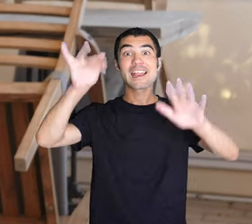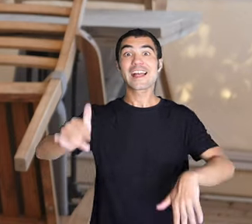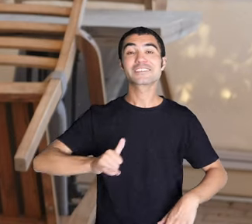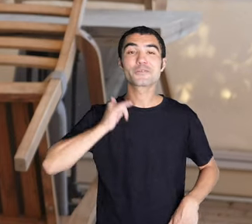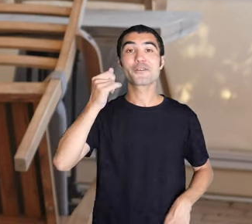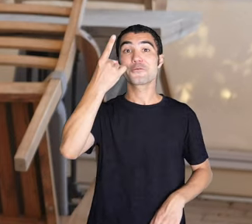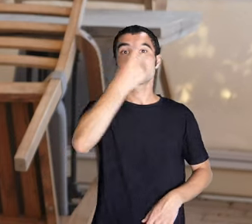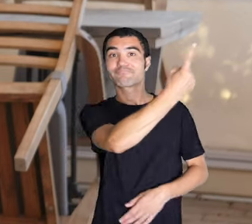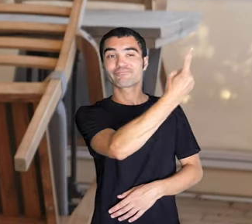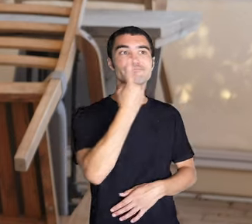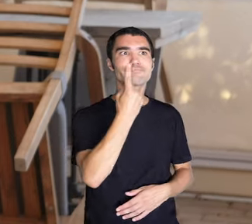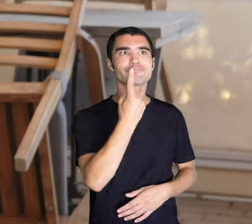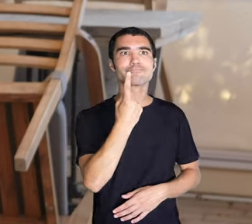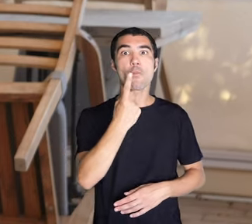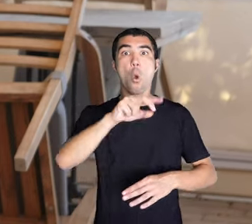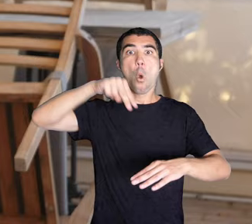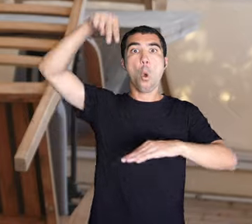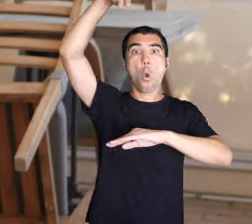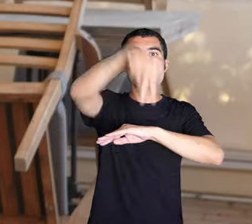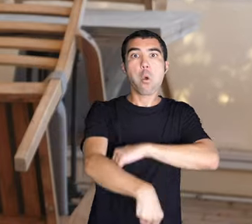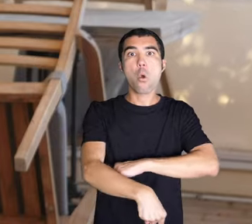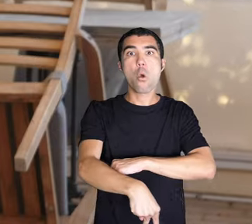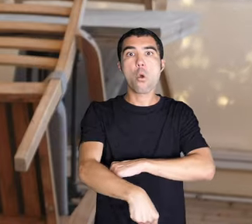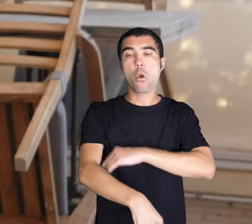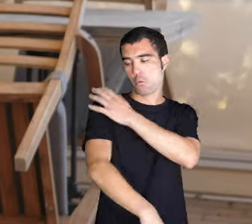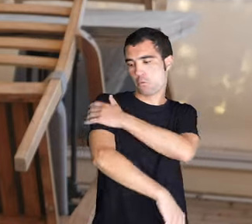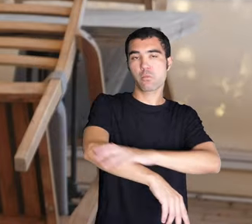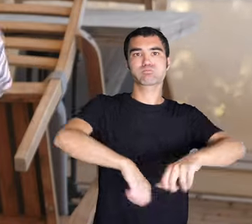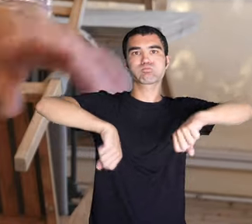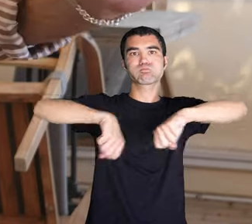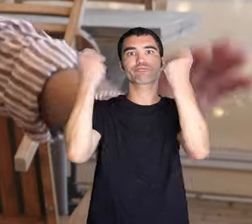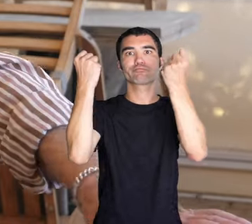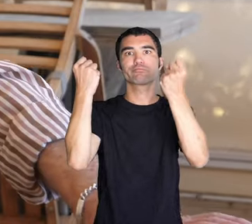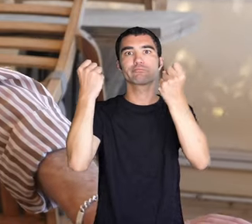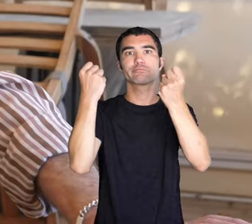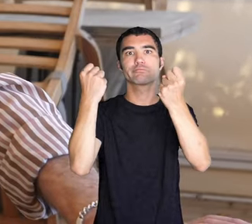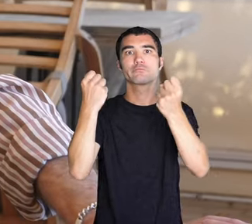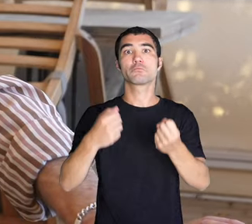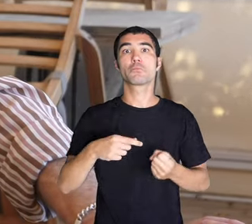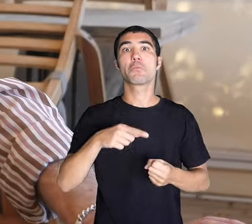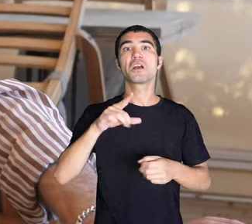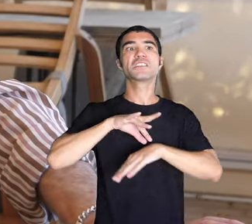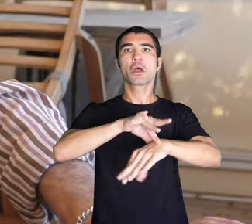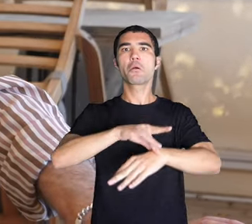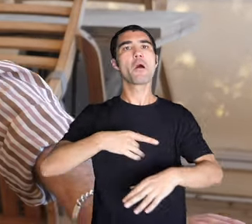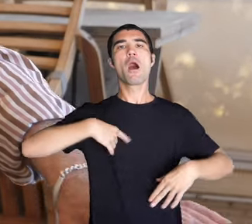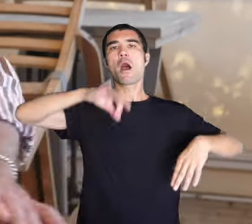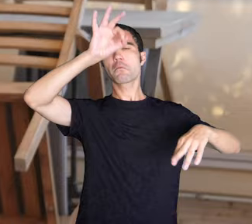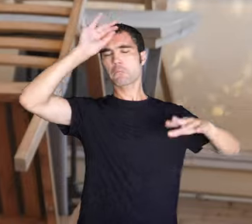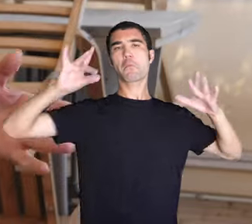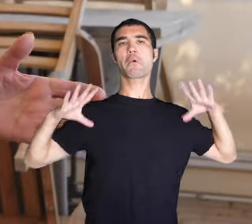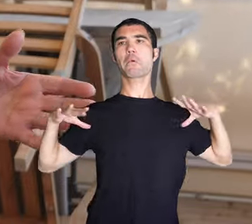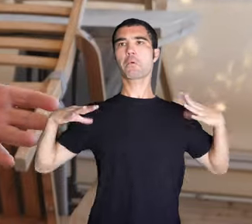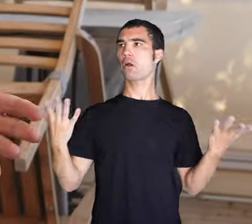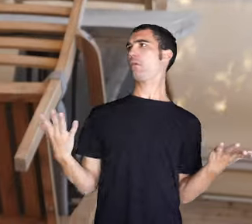un, i va caure, i se va rompre un braç. I no va voler saber res, el segur. Dic,